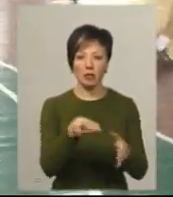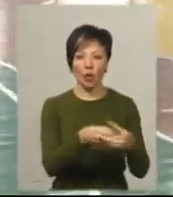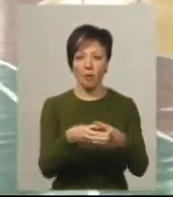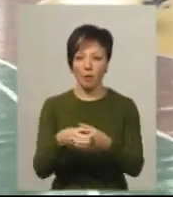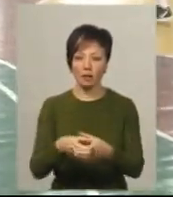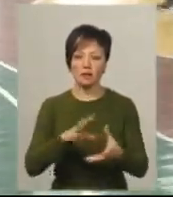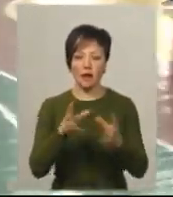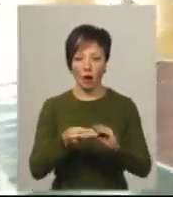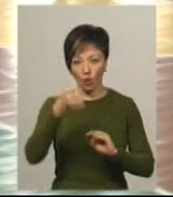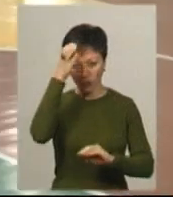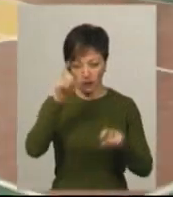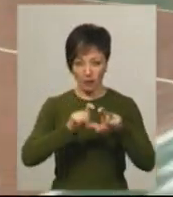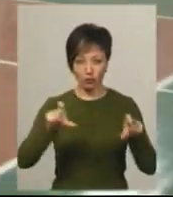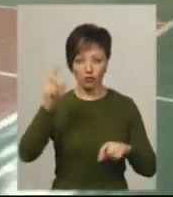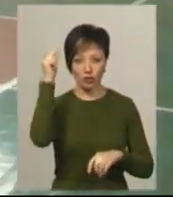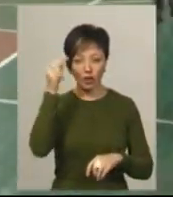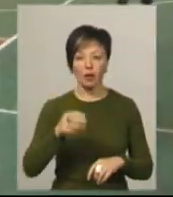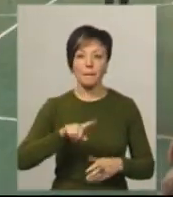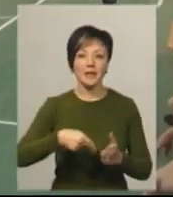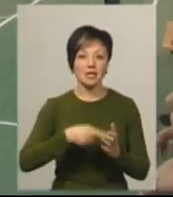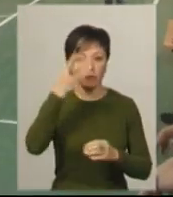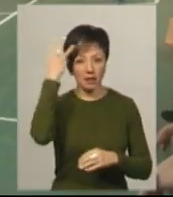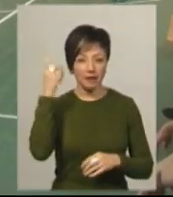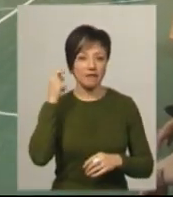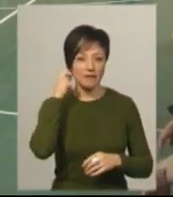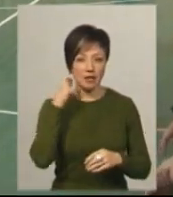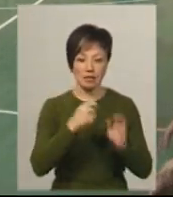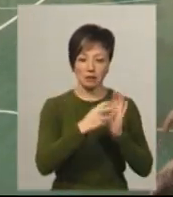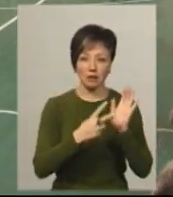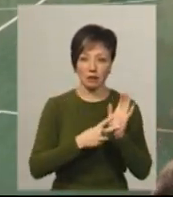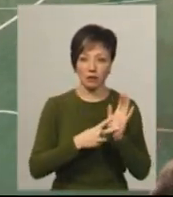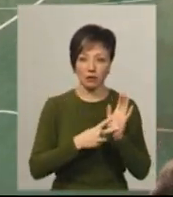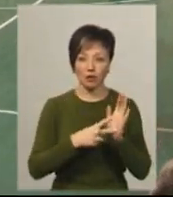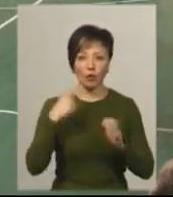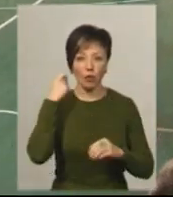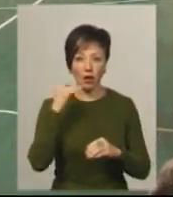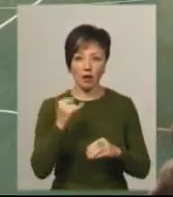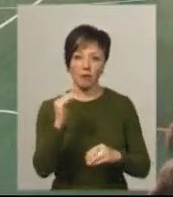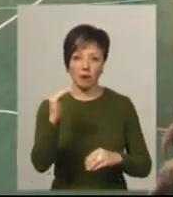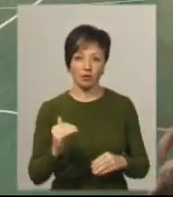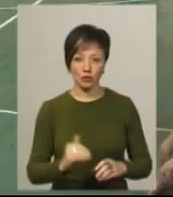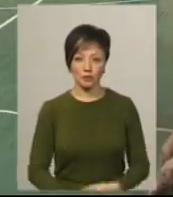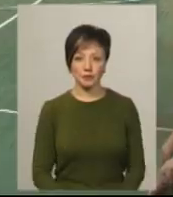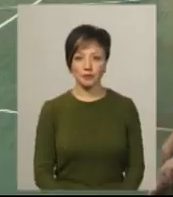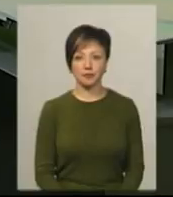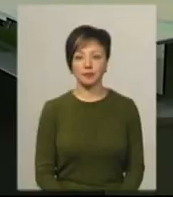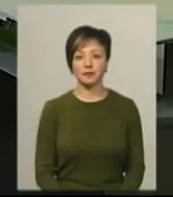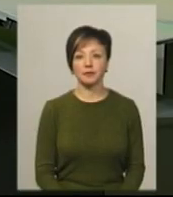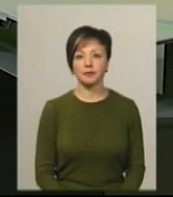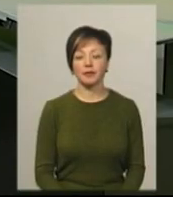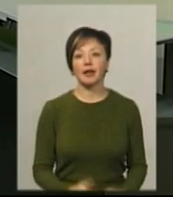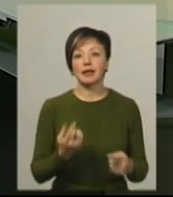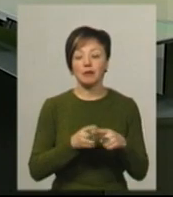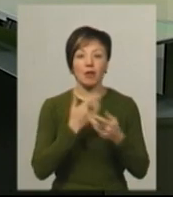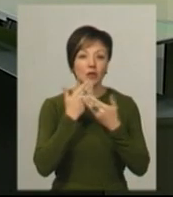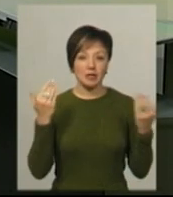команд загальноосвітніх навчальних закладів Хмельницького. Вік учасників – від 17 років і молодші. Це